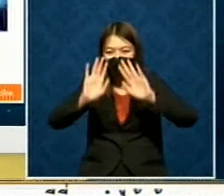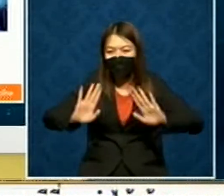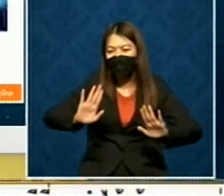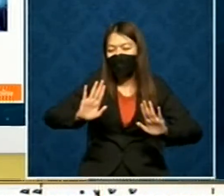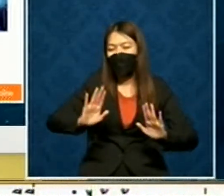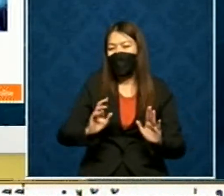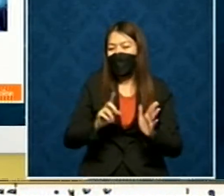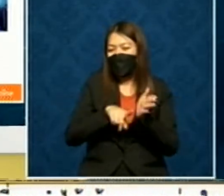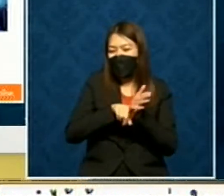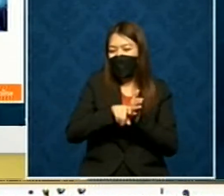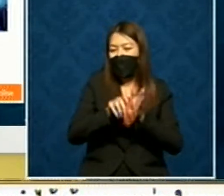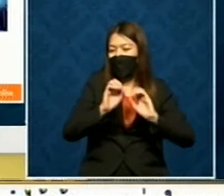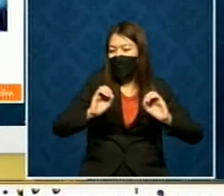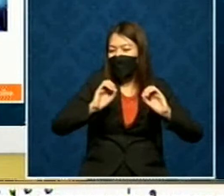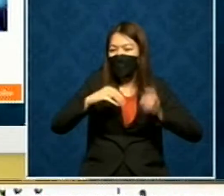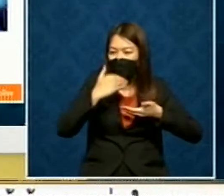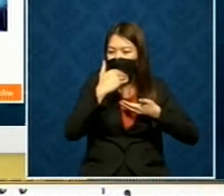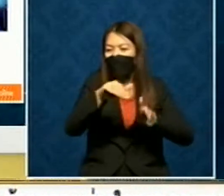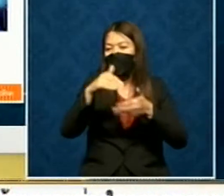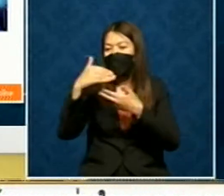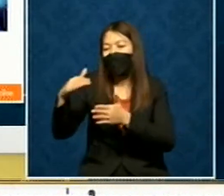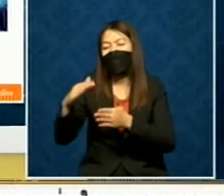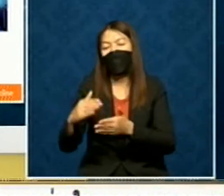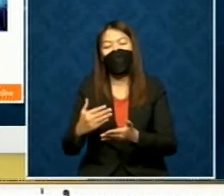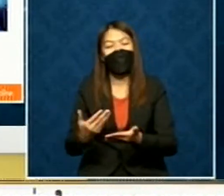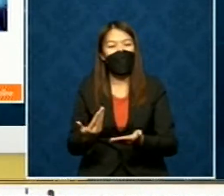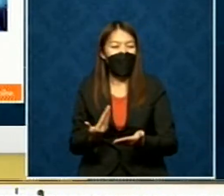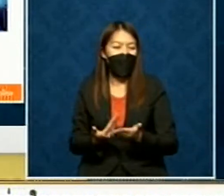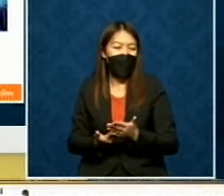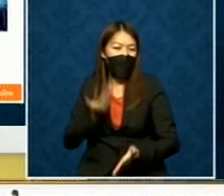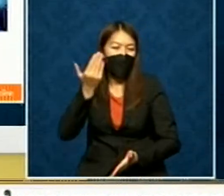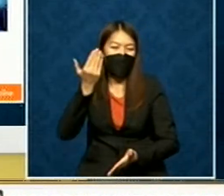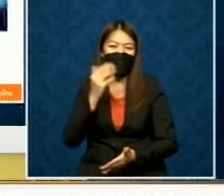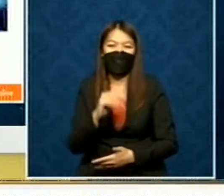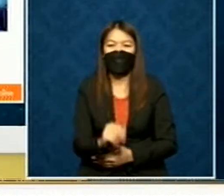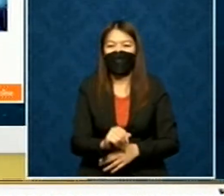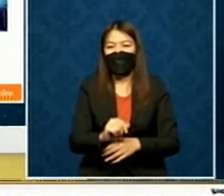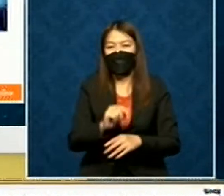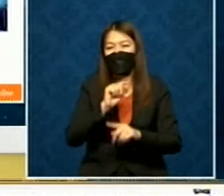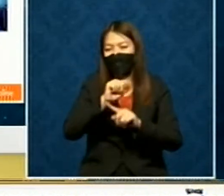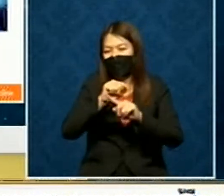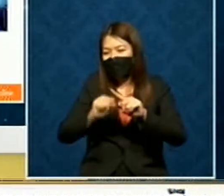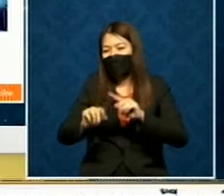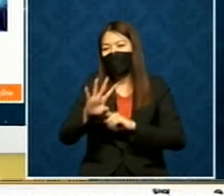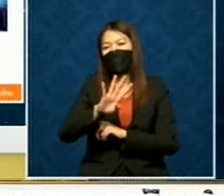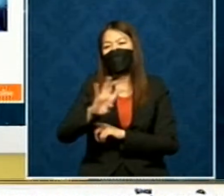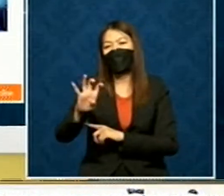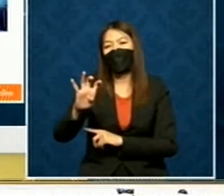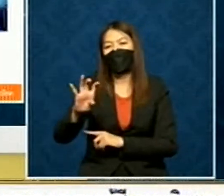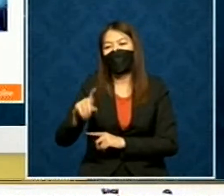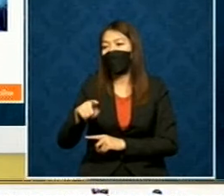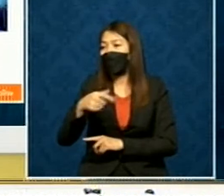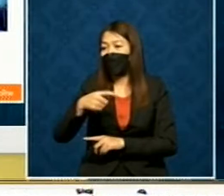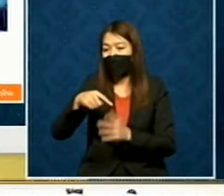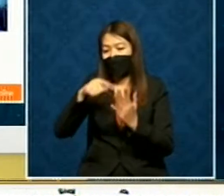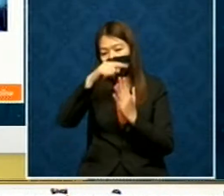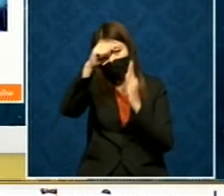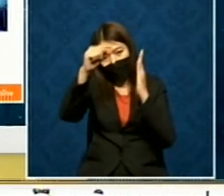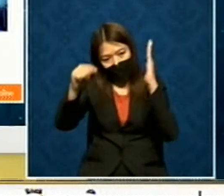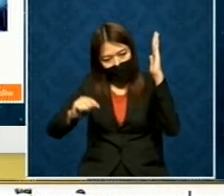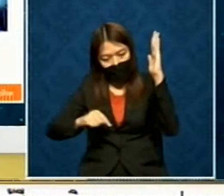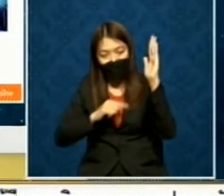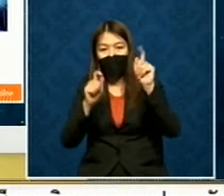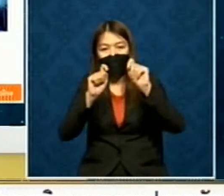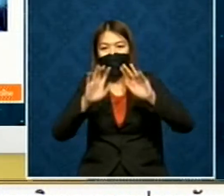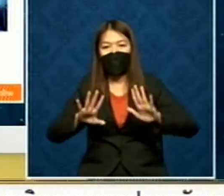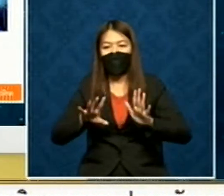ส่งออกโต 400%มัจให้โตส่งออกโต 400% ได้ไครั รบปเทศเขาตดกัหมดและดท่านอธิบาด